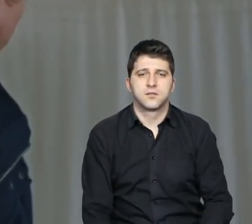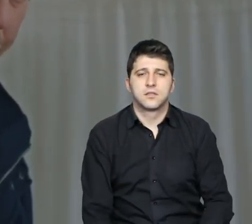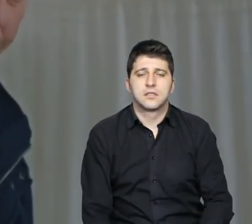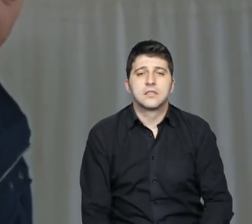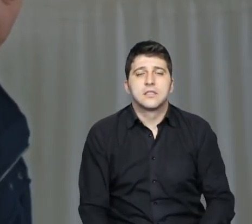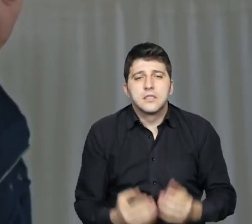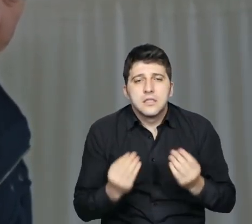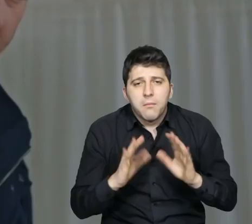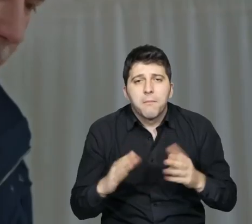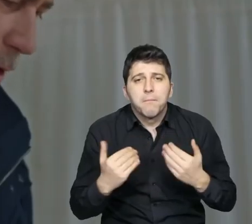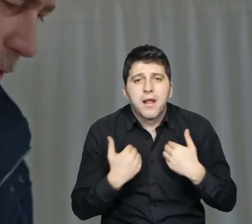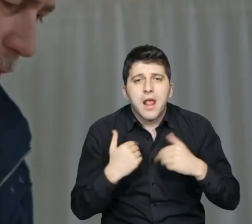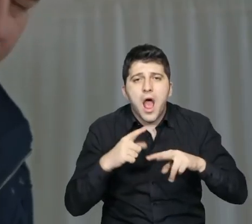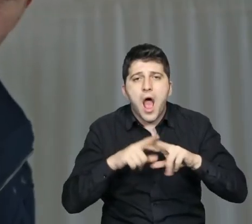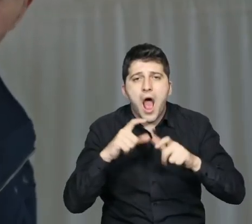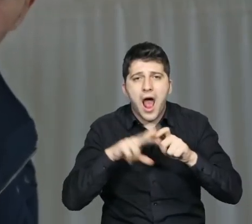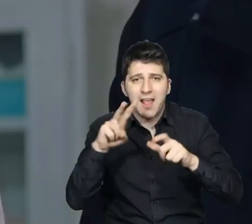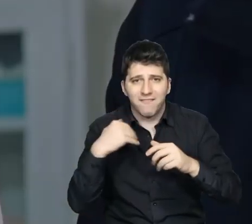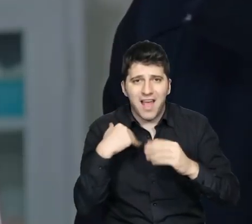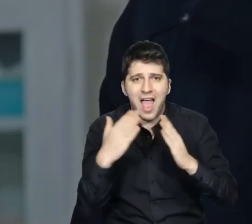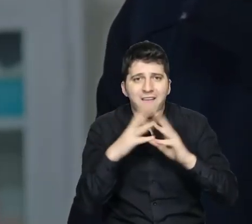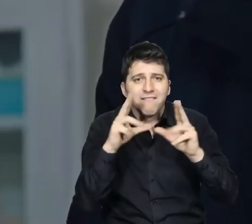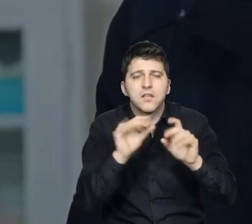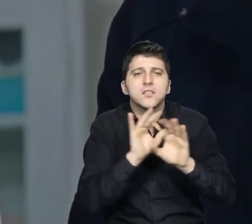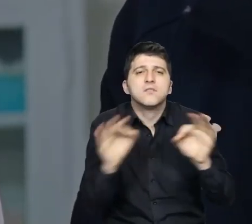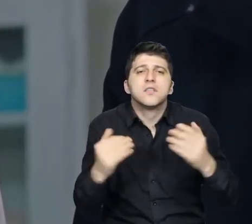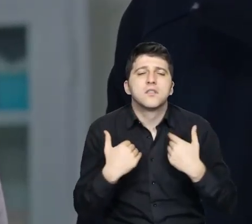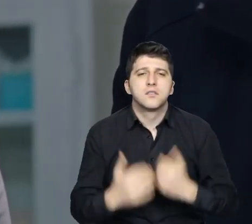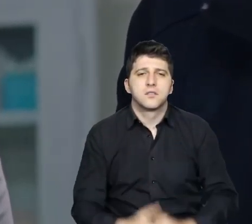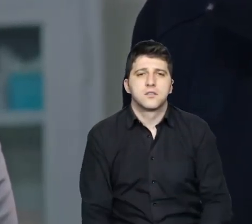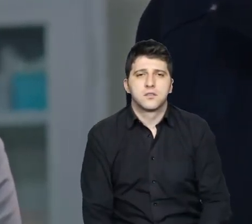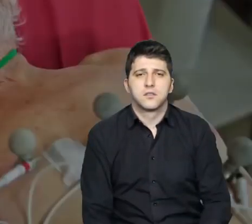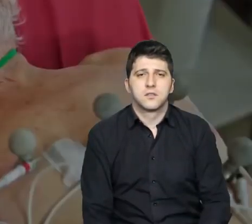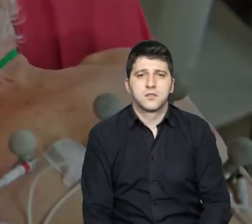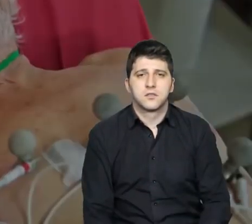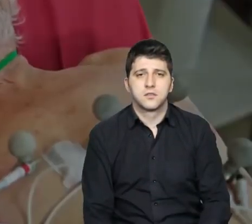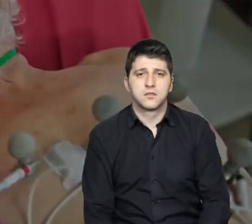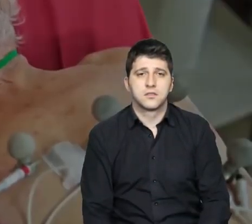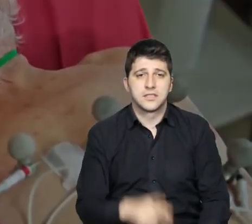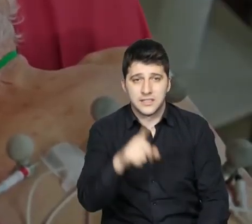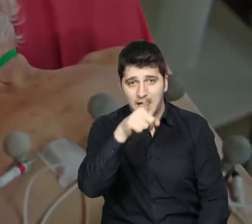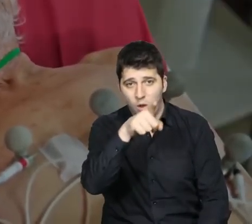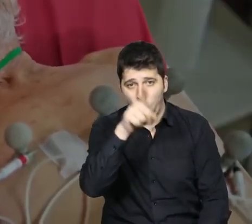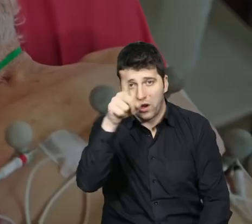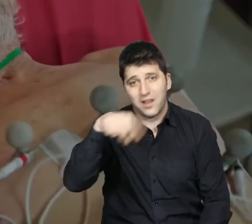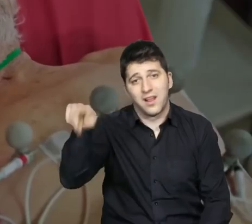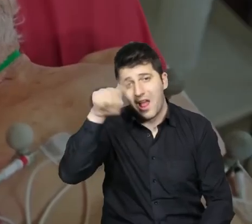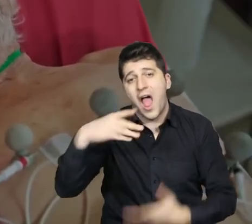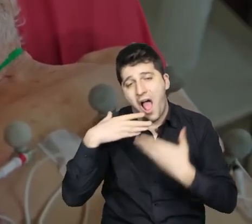İyi de ben Alev bizdeyken hiç evde kalmadım ki. Sen onu millete anlat.